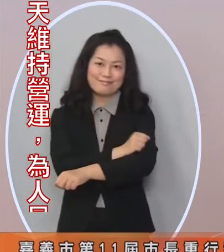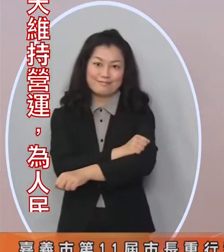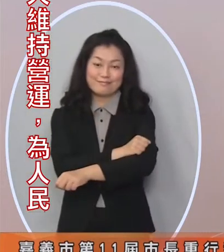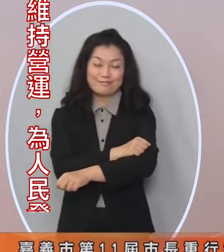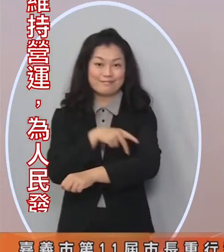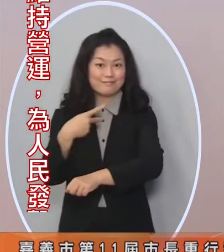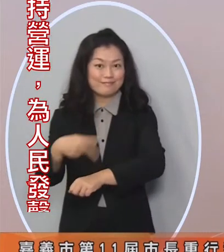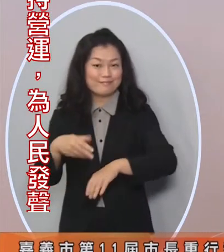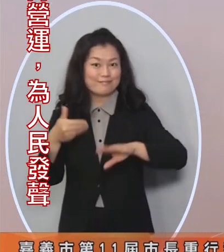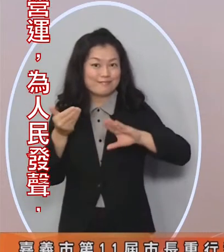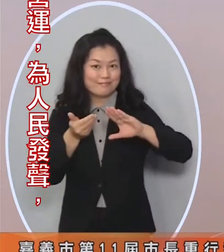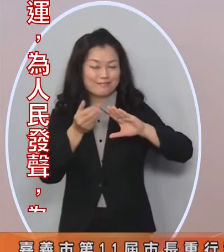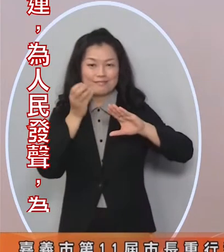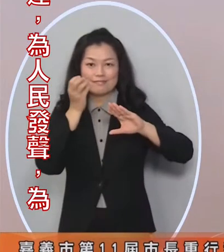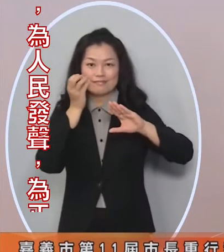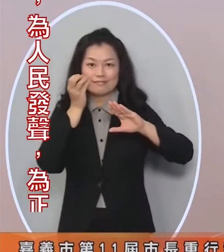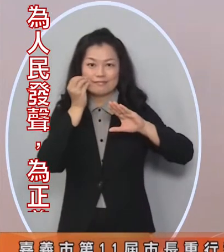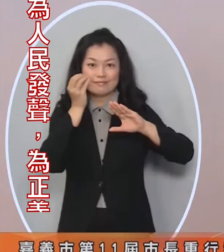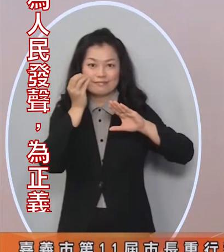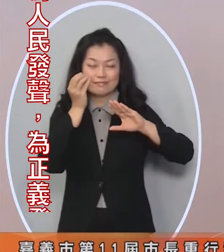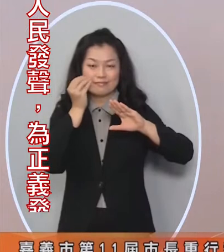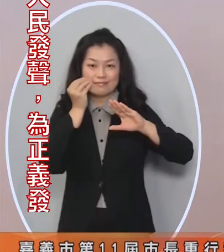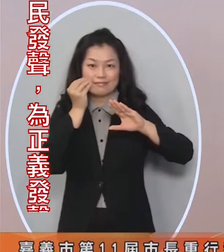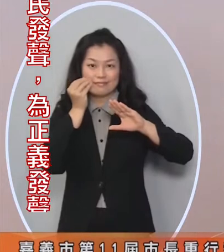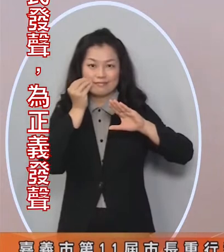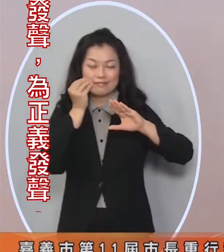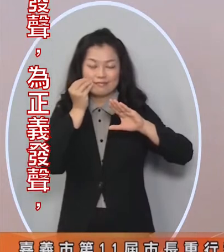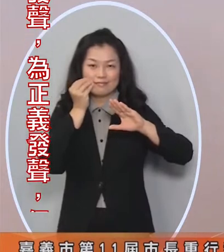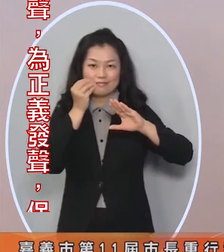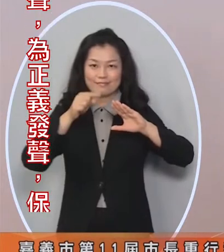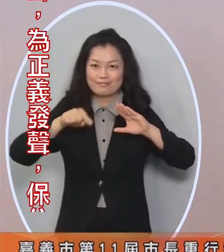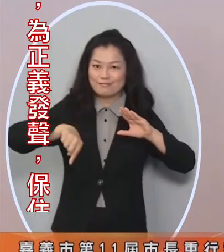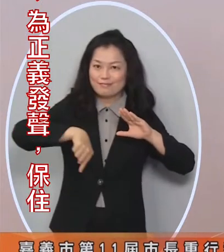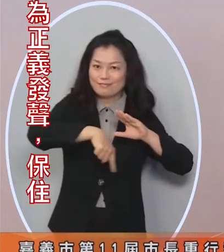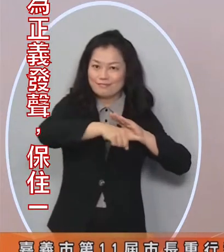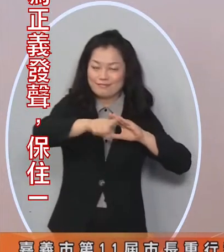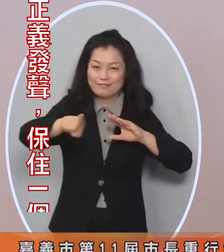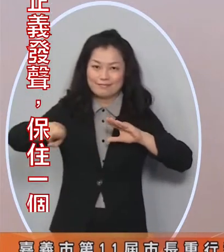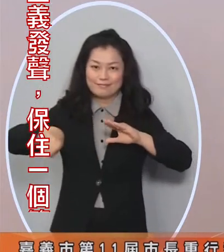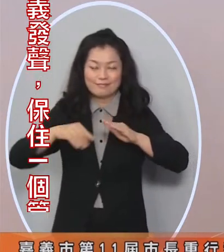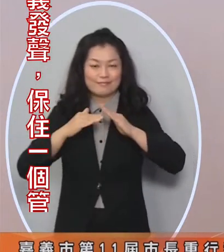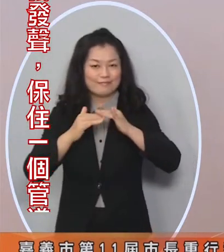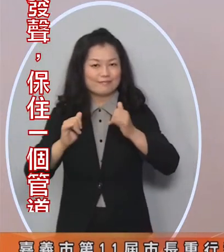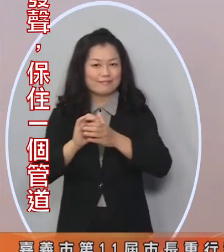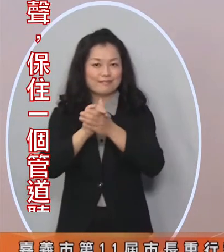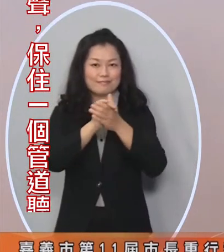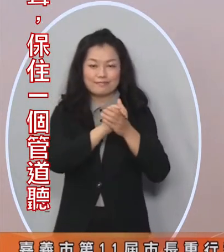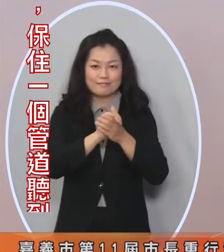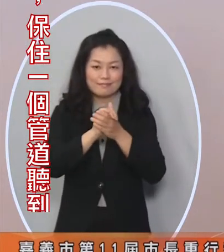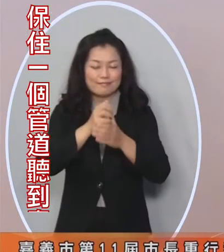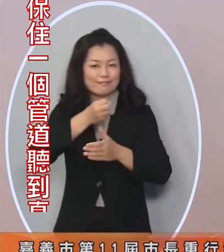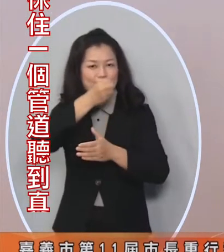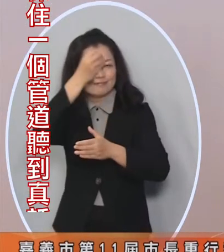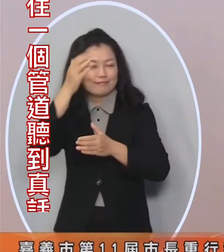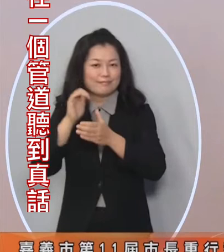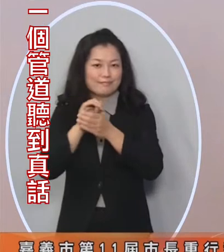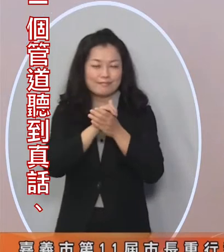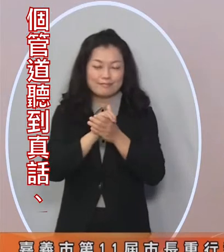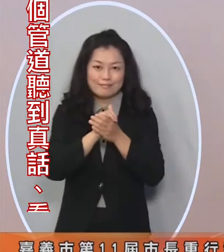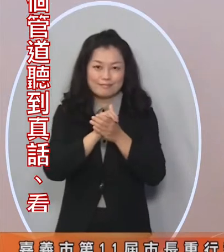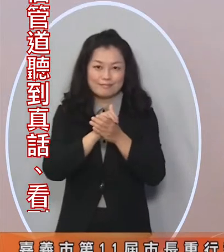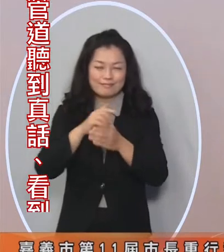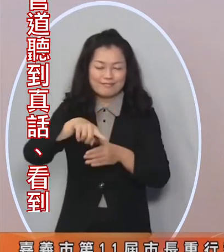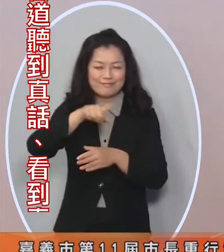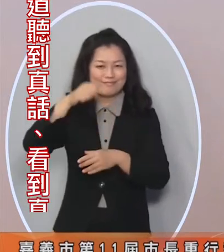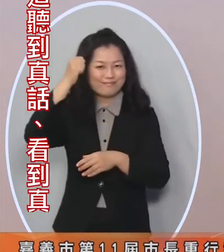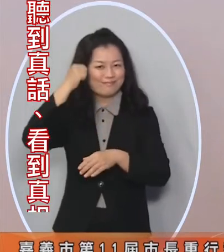还有在电视机前面的我们亲爱的乡亲，咱的所有市民朋友、所有少年朋友，大家